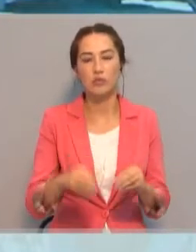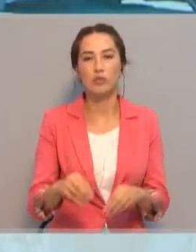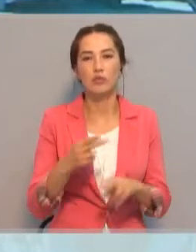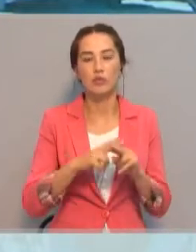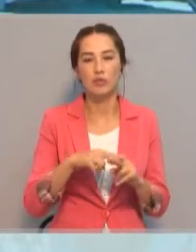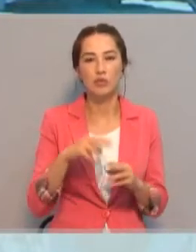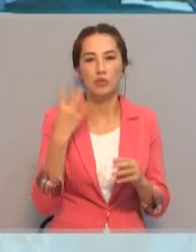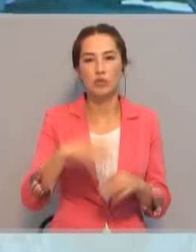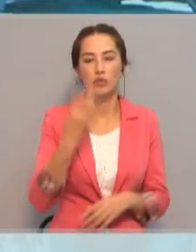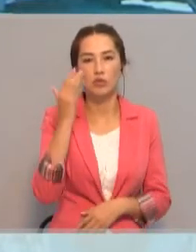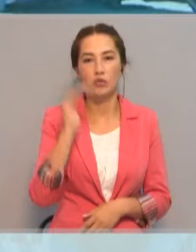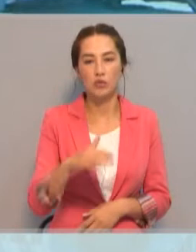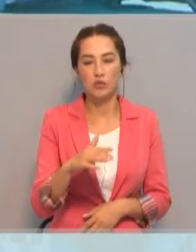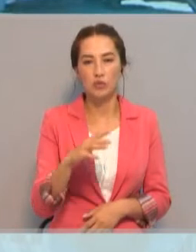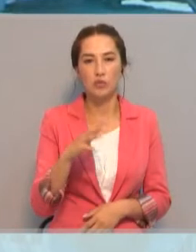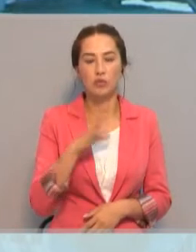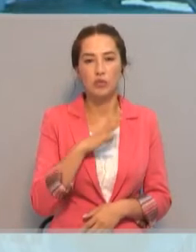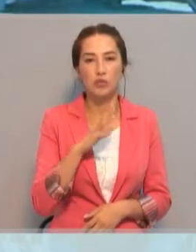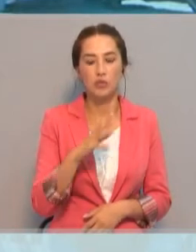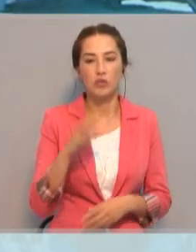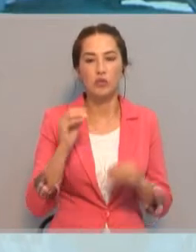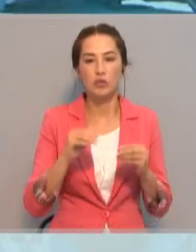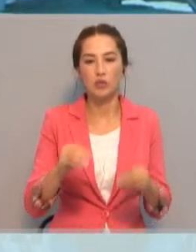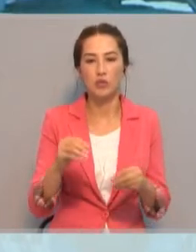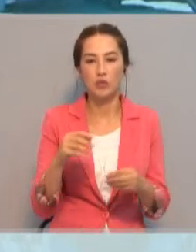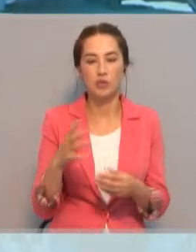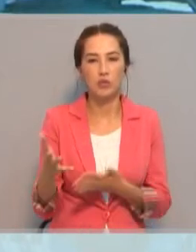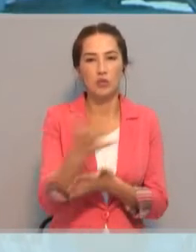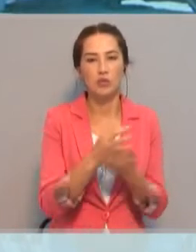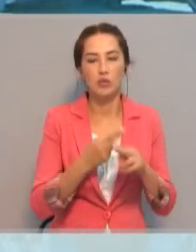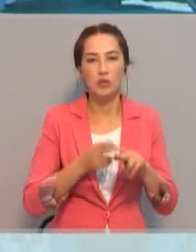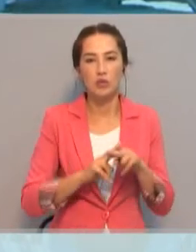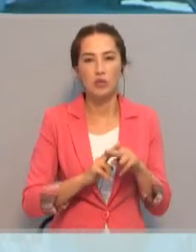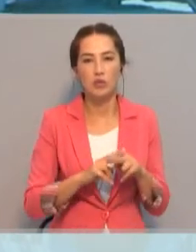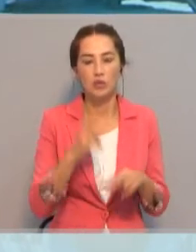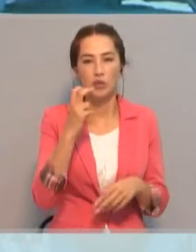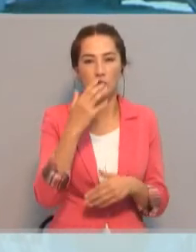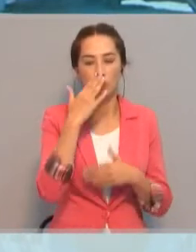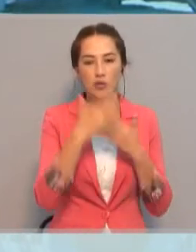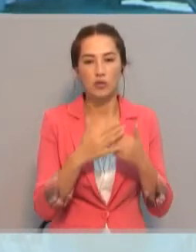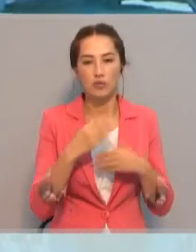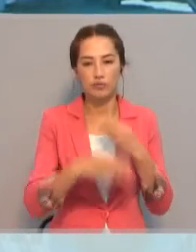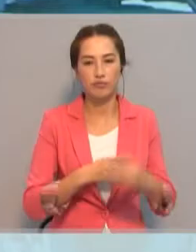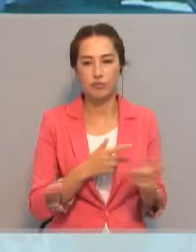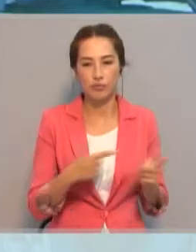жылы оның 44 мыңына ағалтын егілген. Ал оларды жинау үшін аудан көлемінде 200 комбайн дайын тұр.